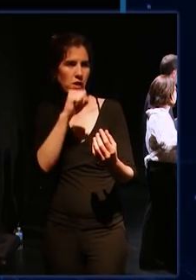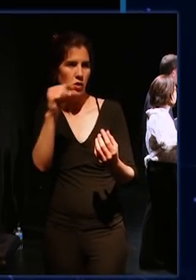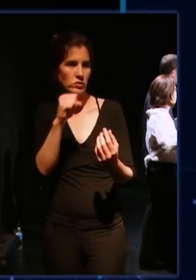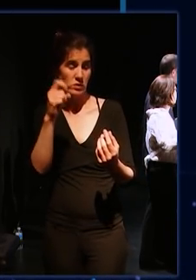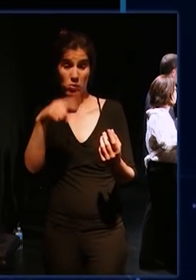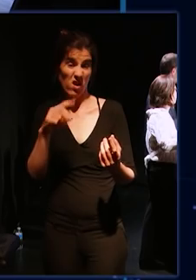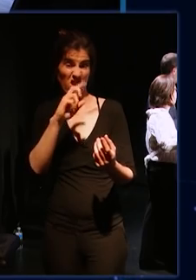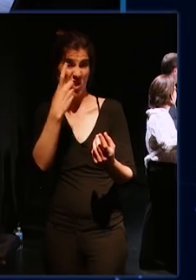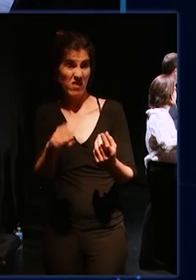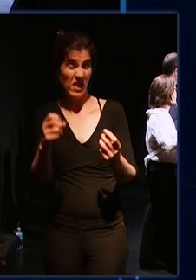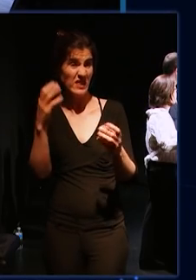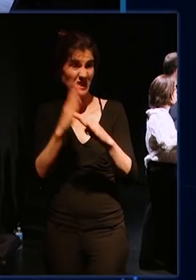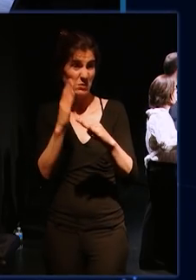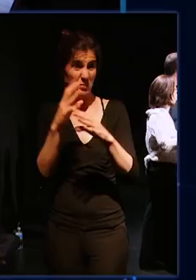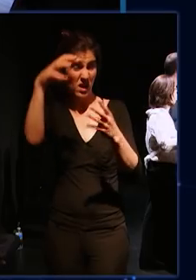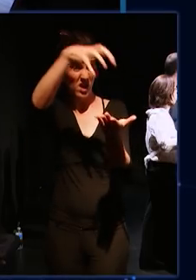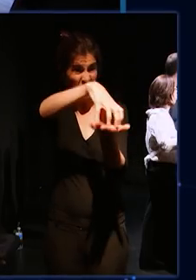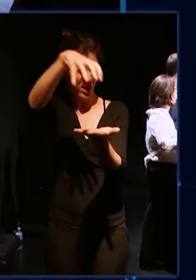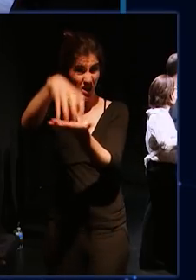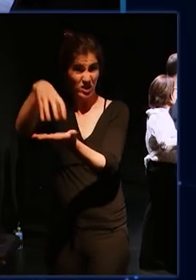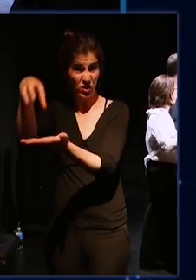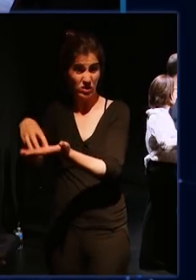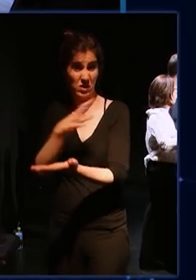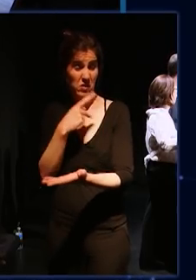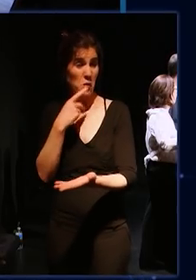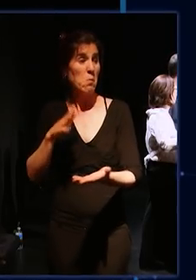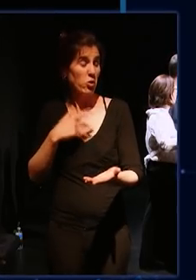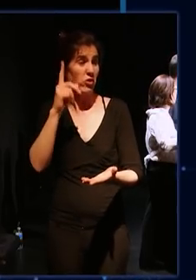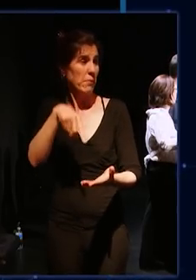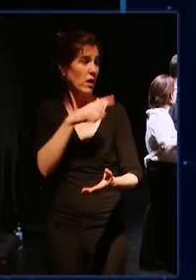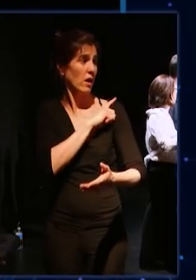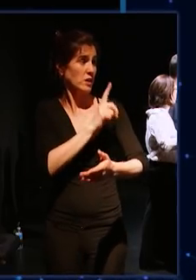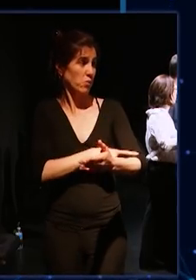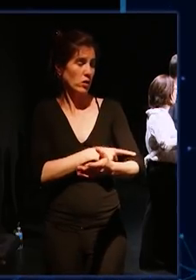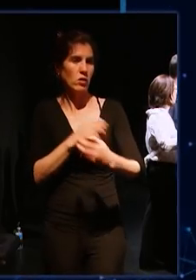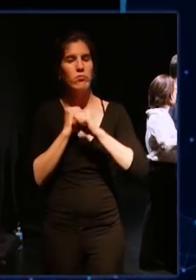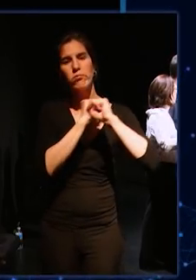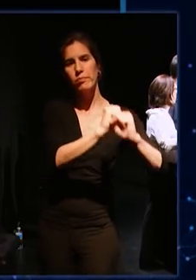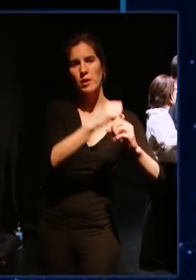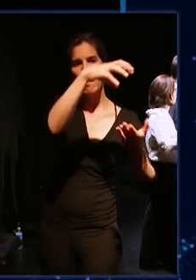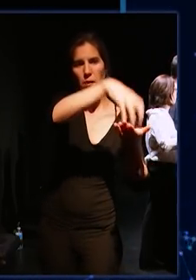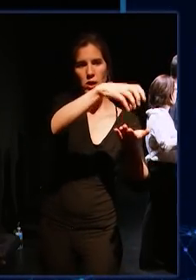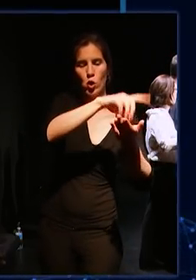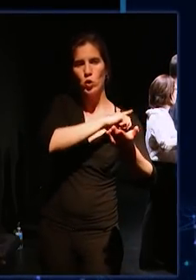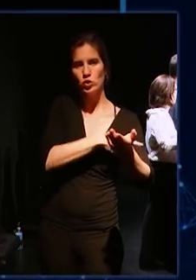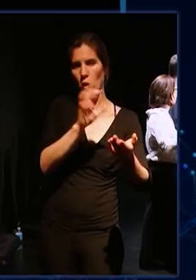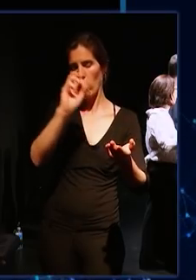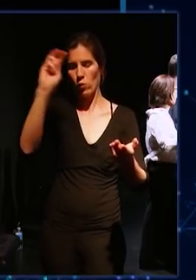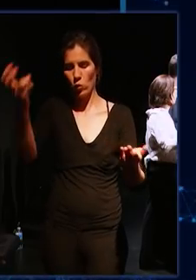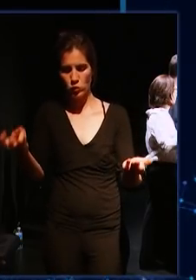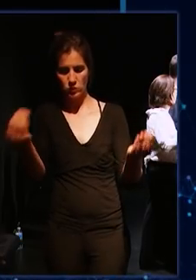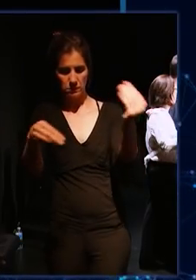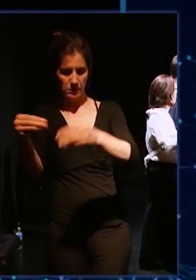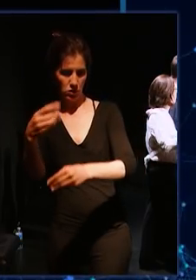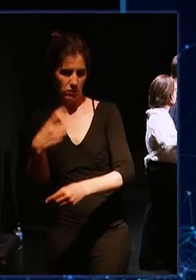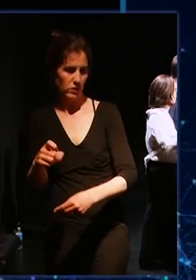d'aprofitar-lo per fer esport també, que no estigui sotmès a pavellons i altres instal·lacions. Álvaro Blanco. Els 900.000 euros